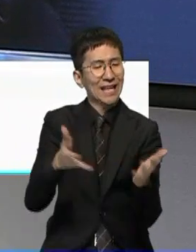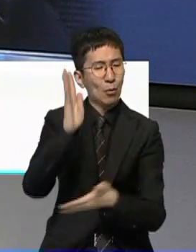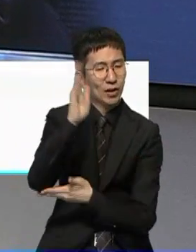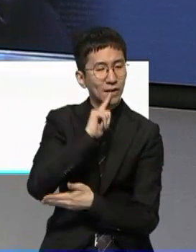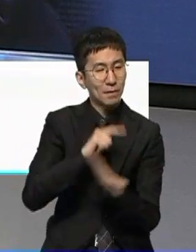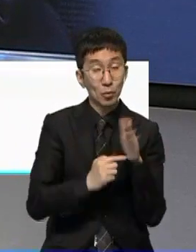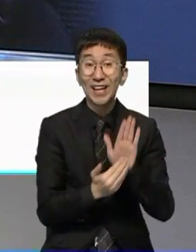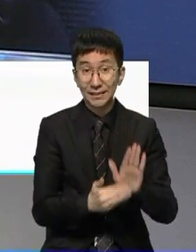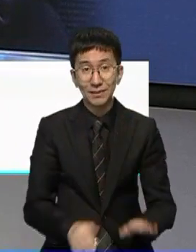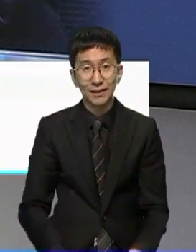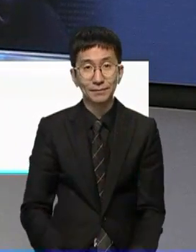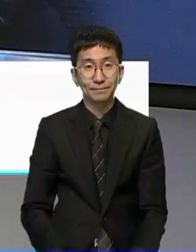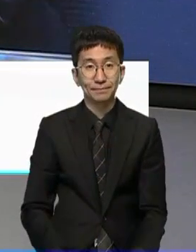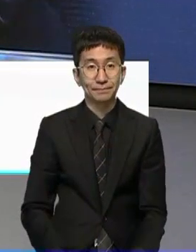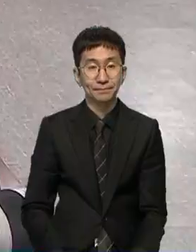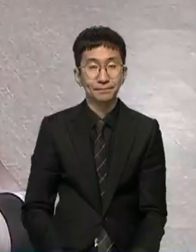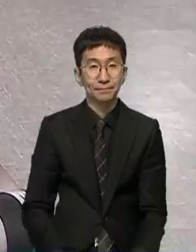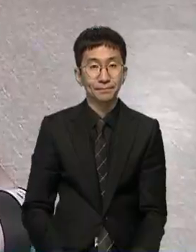유수환 기자입니다.